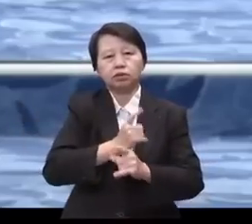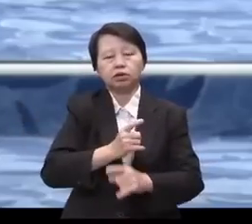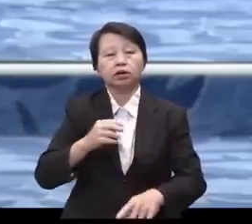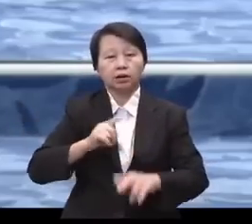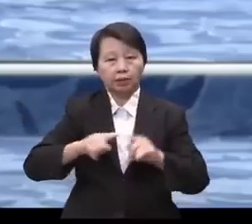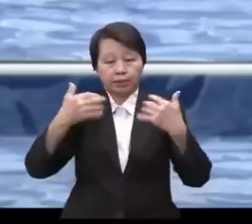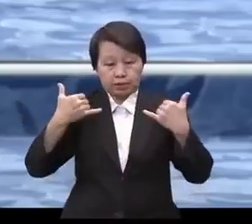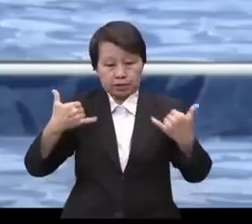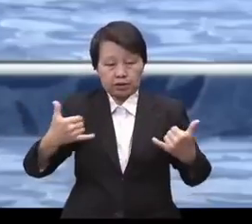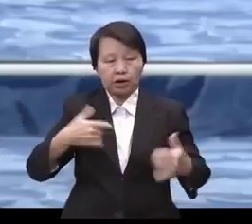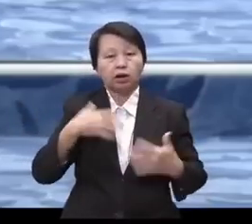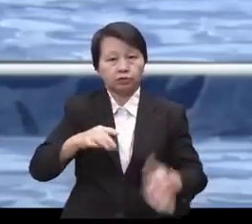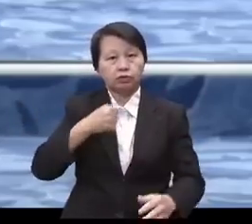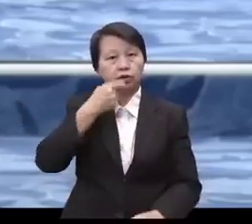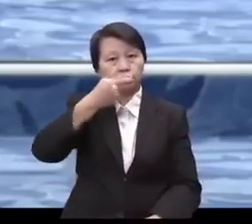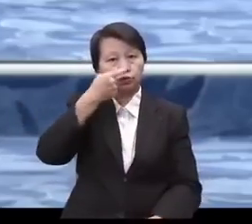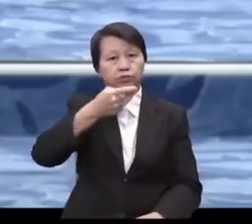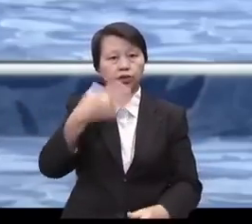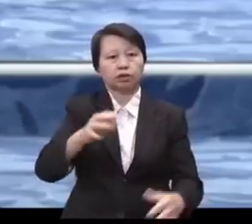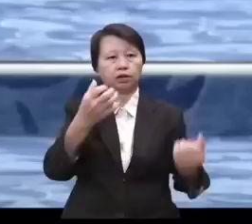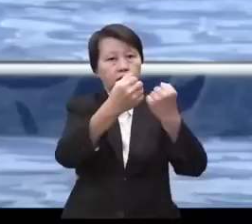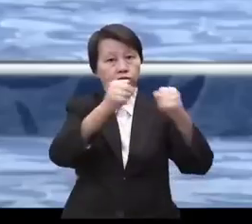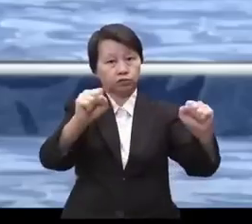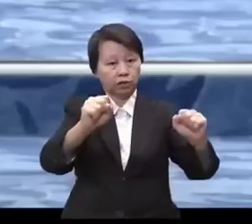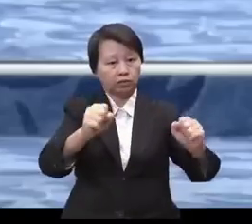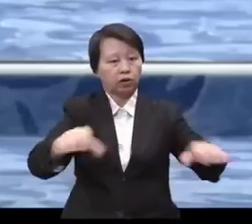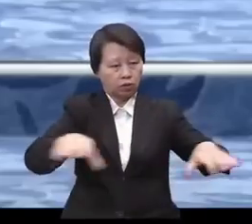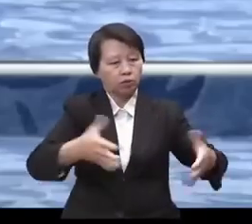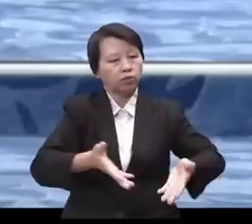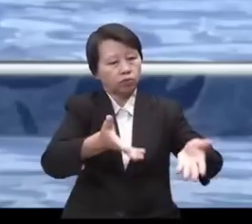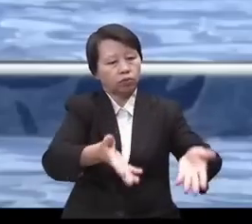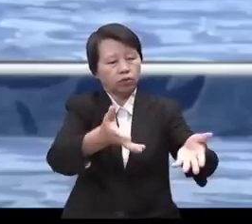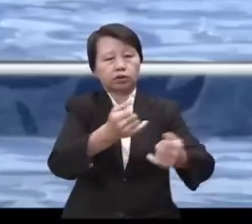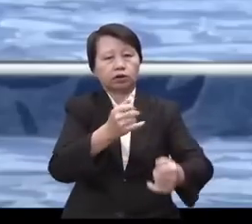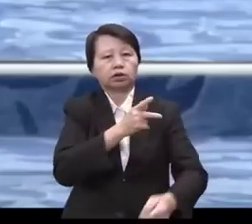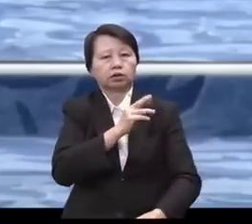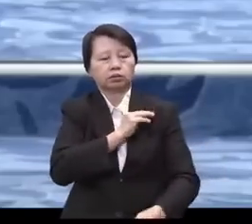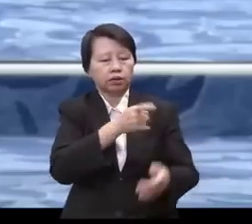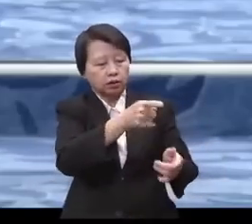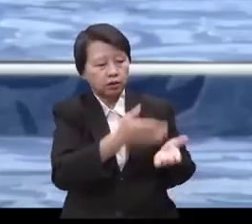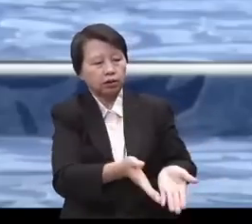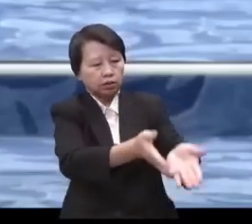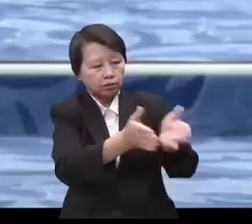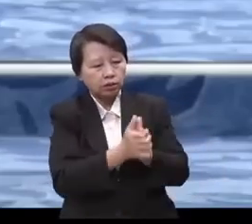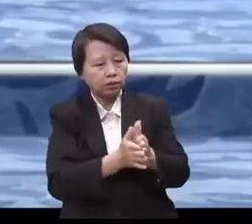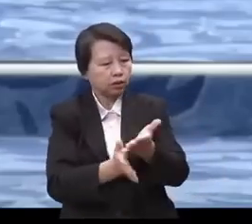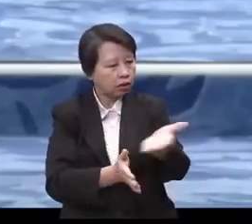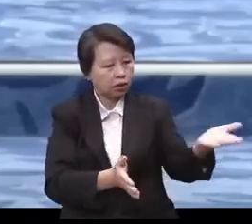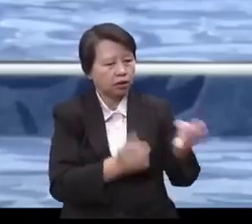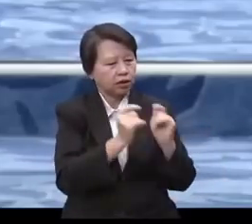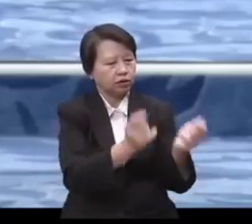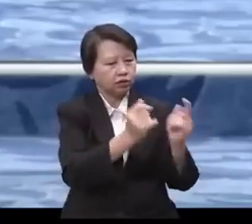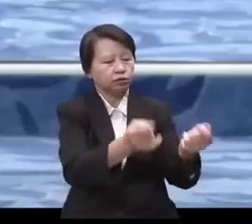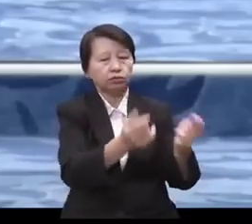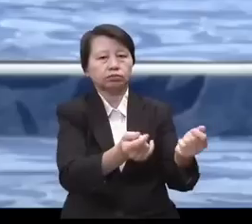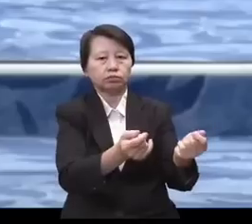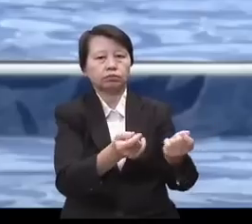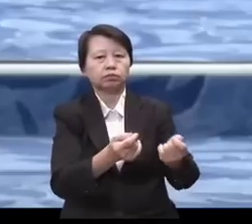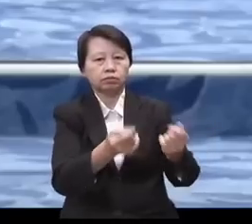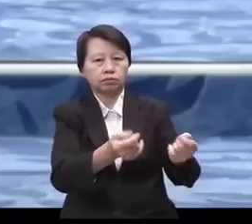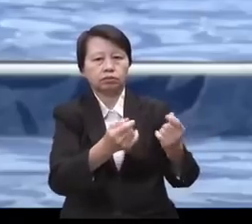sebut, telah yang siap telah jalankan dan masing-masing kementerian diminta supaya menyegerakan,